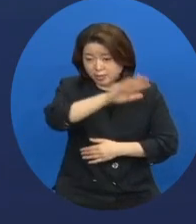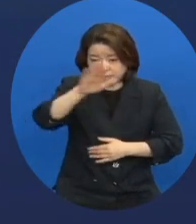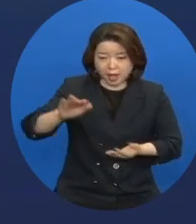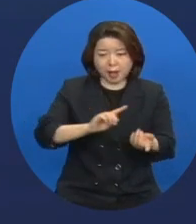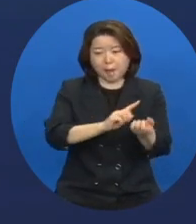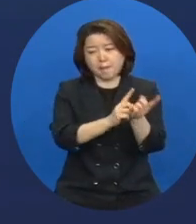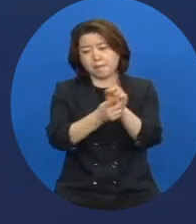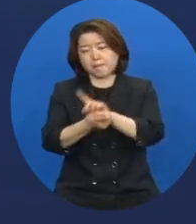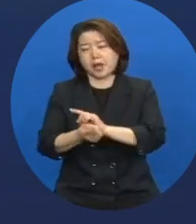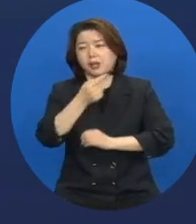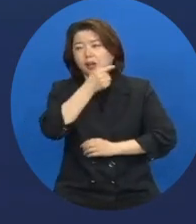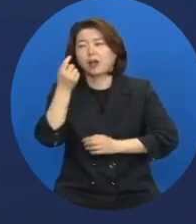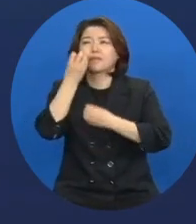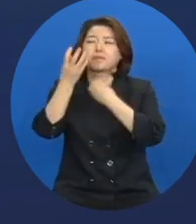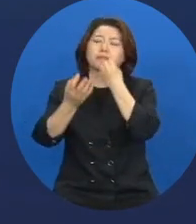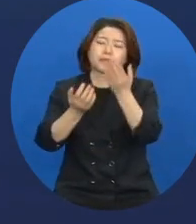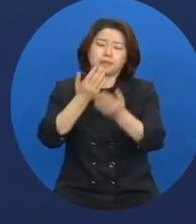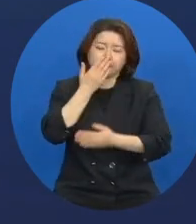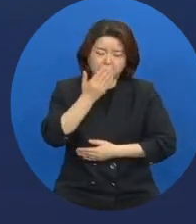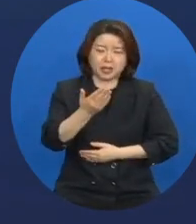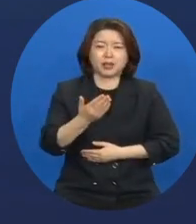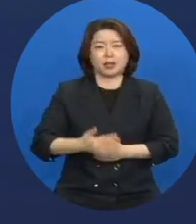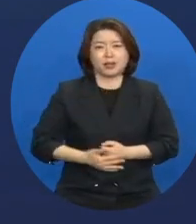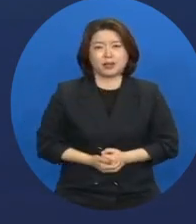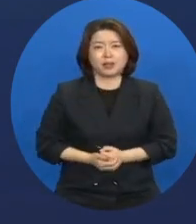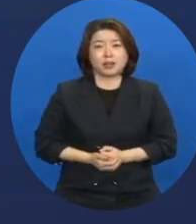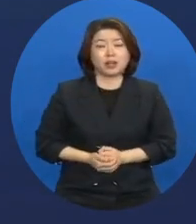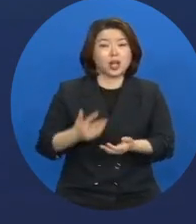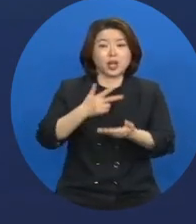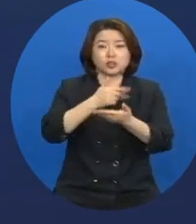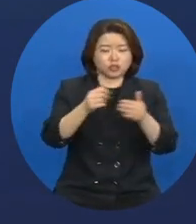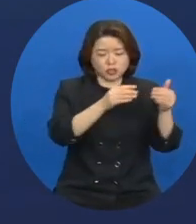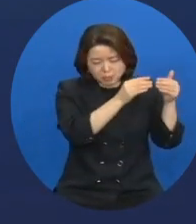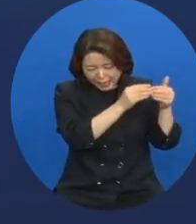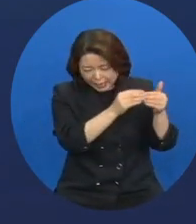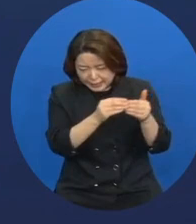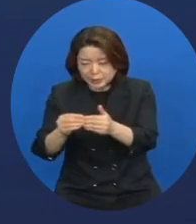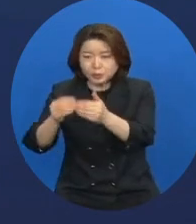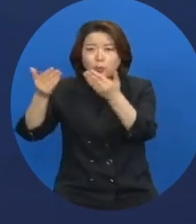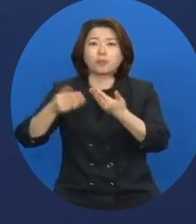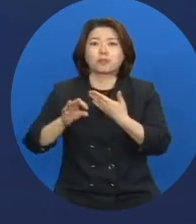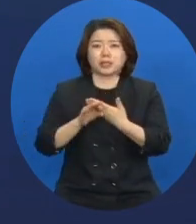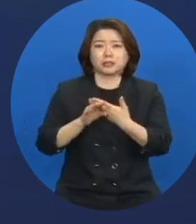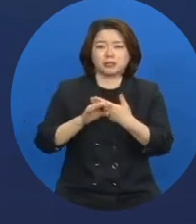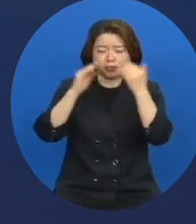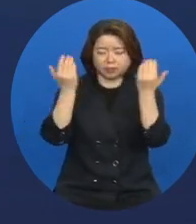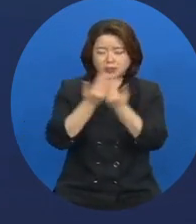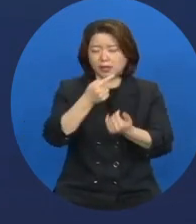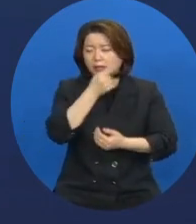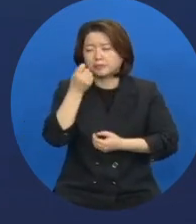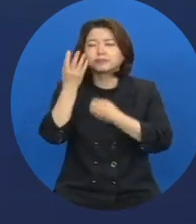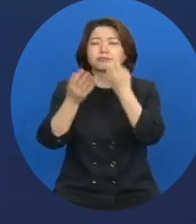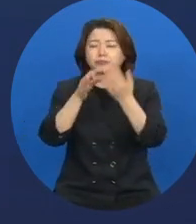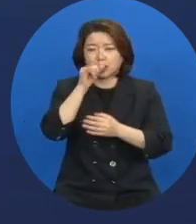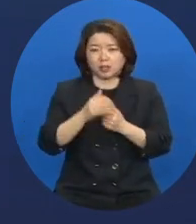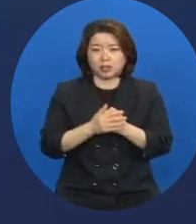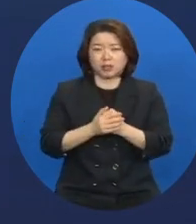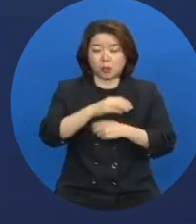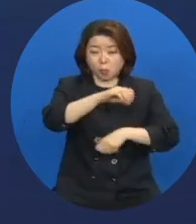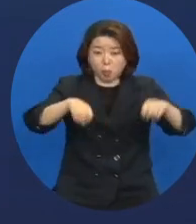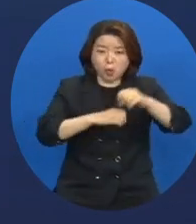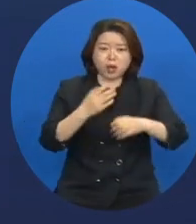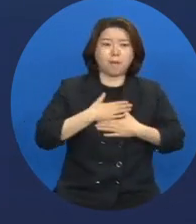되더라고요. 다 간증이 됐어요. 주님의 인도만 받으면. 편안할 때가 더